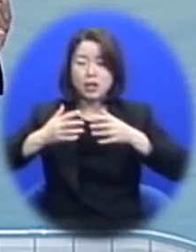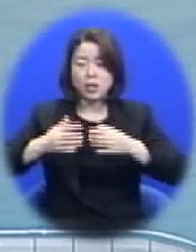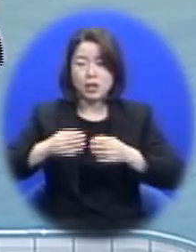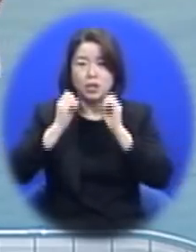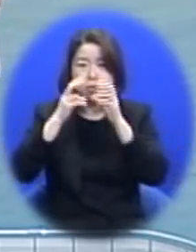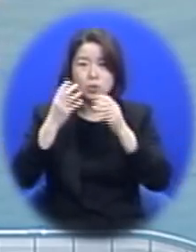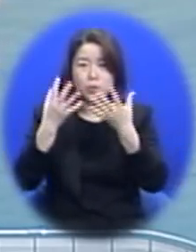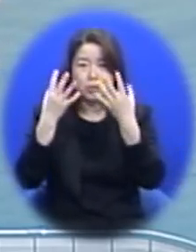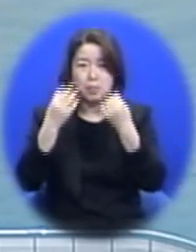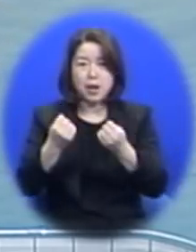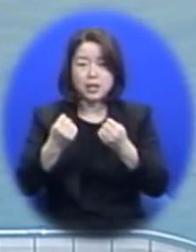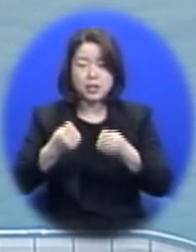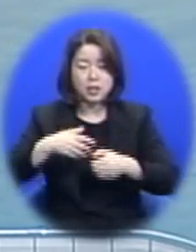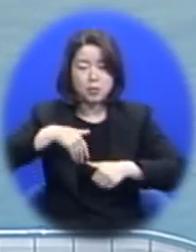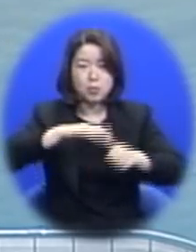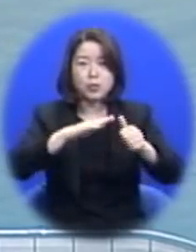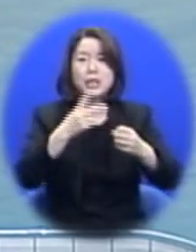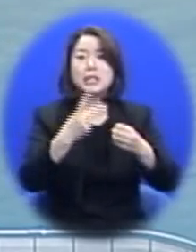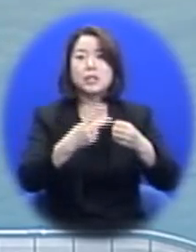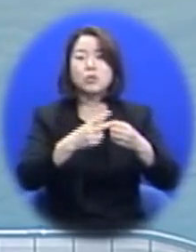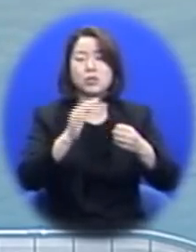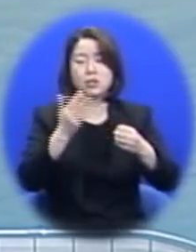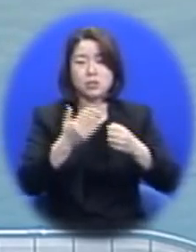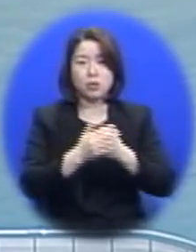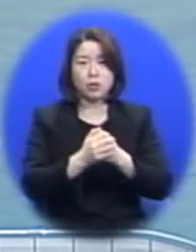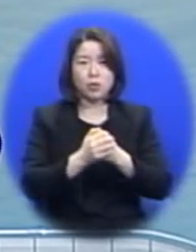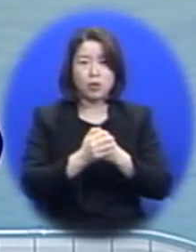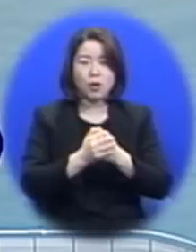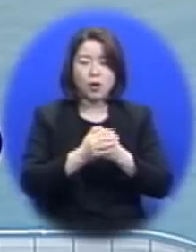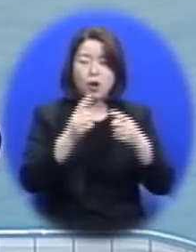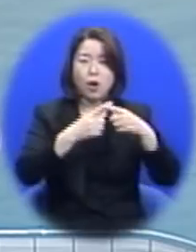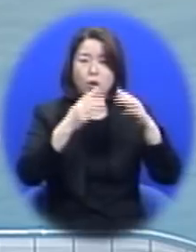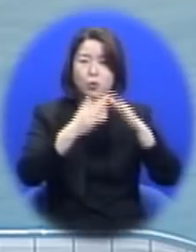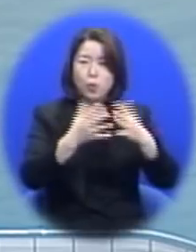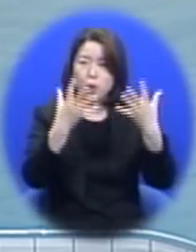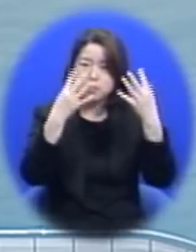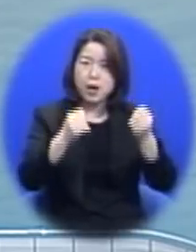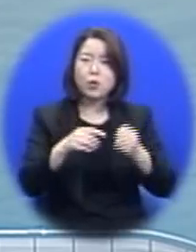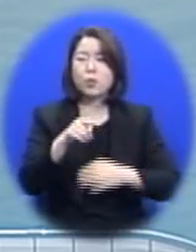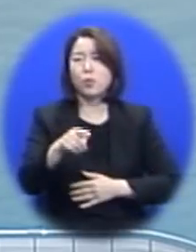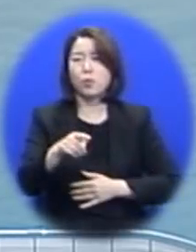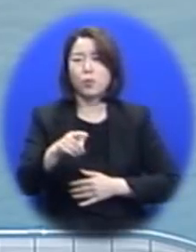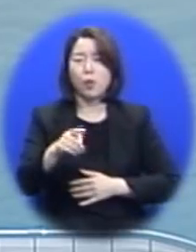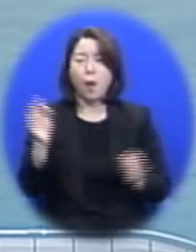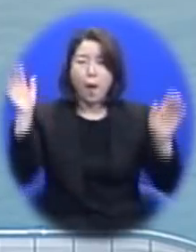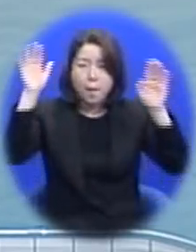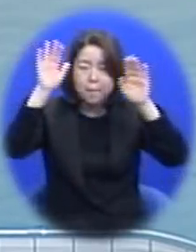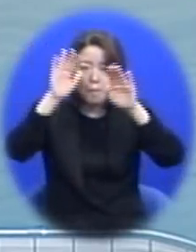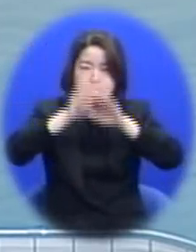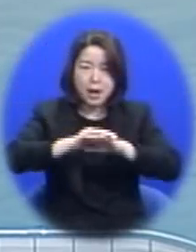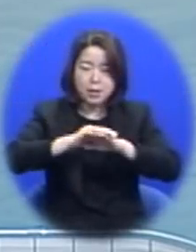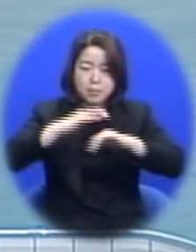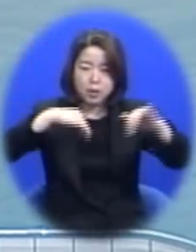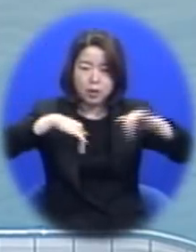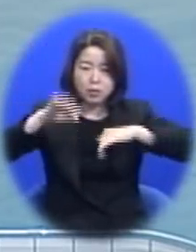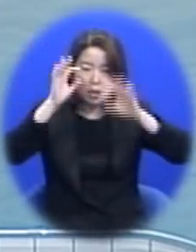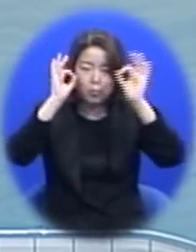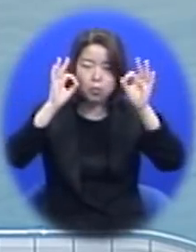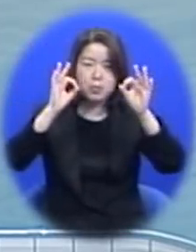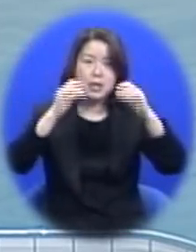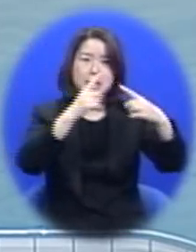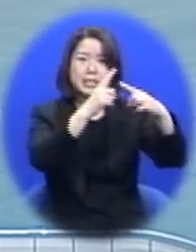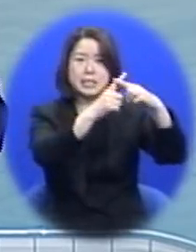또 많은지 밤거리를 보면 서울 시내 밤하늘에 십자가가 쫙 깔려 있습니다.